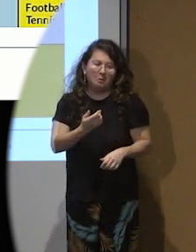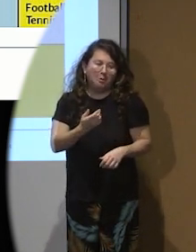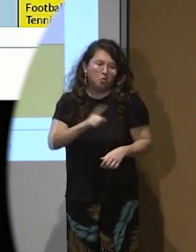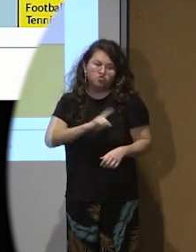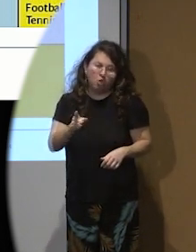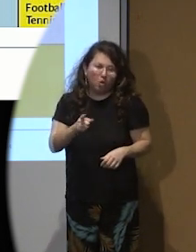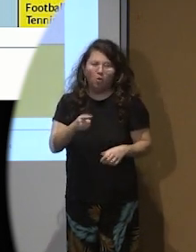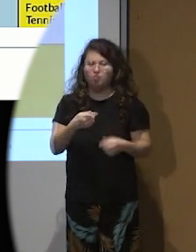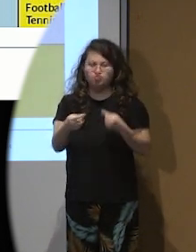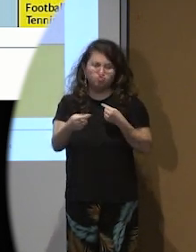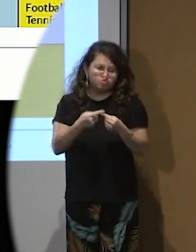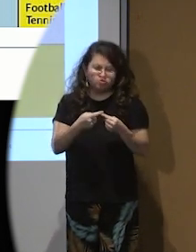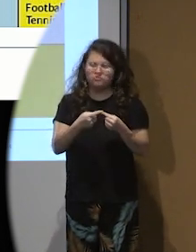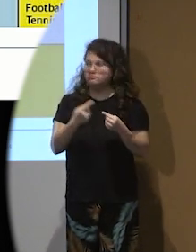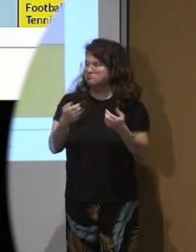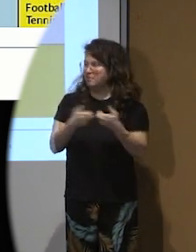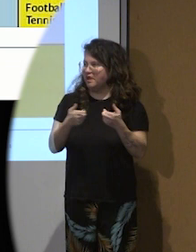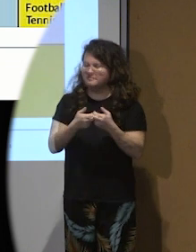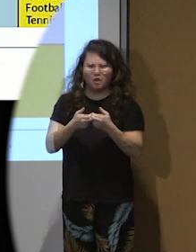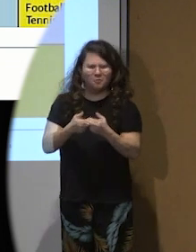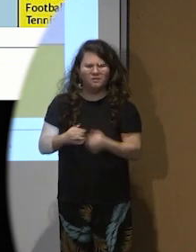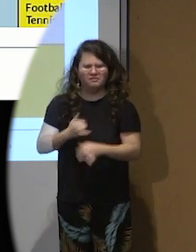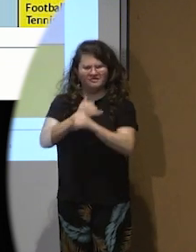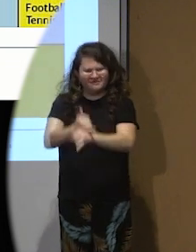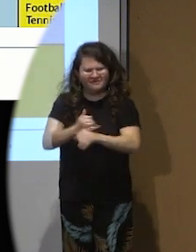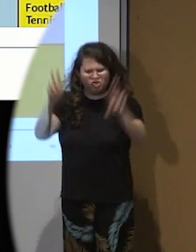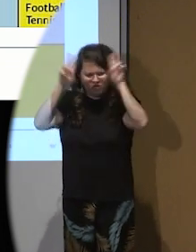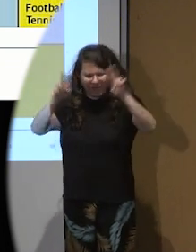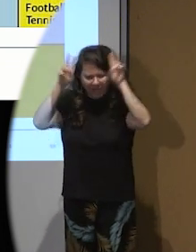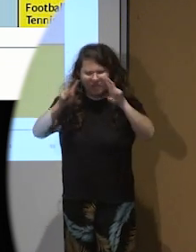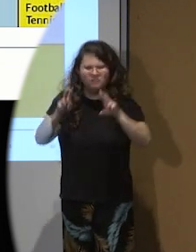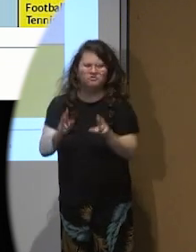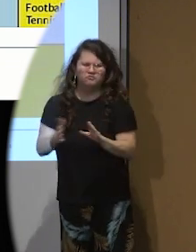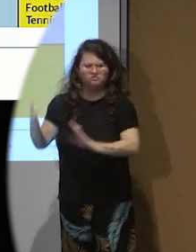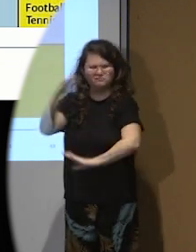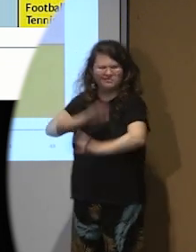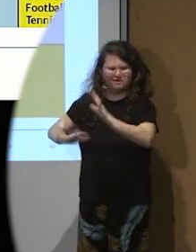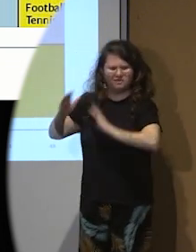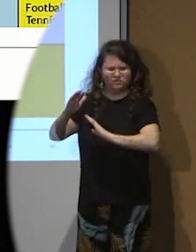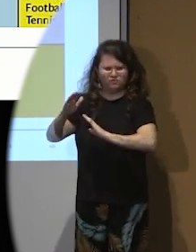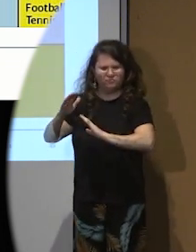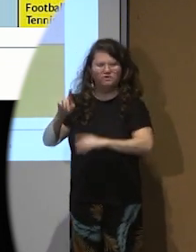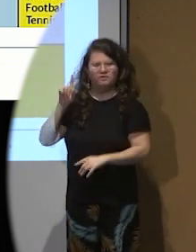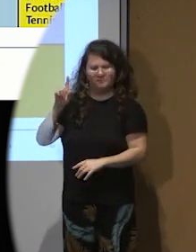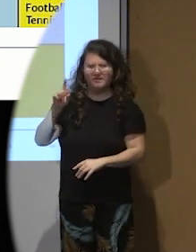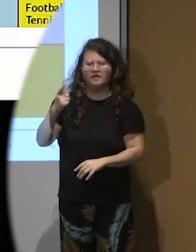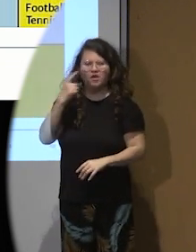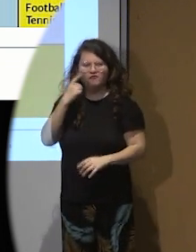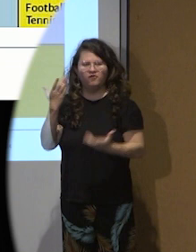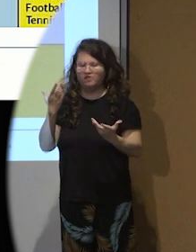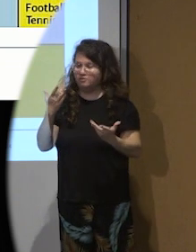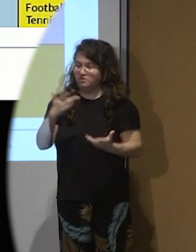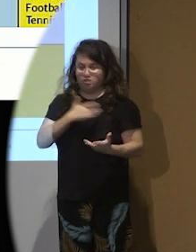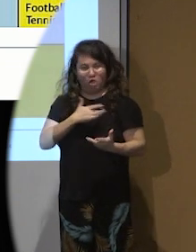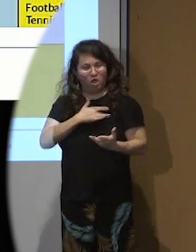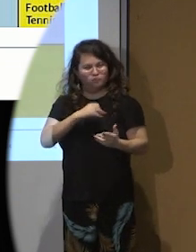être les arts martiaux, ça va être de l'équitation. Et par contre, une puissance dynamique élevée qui va beaucoup solliciter le cardio, on